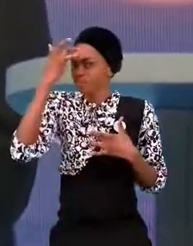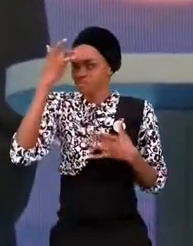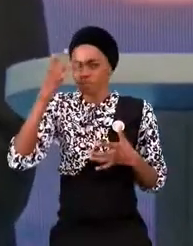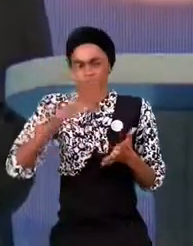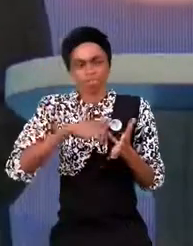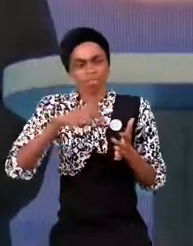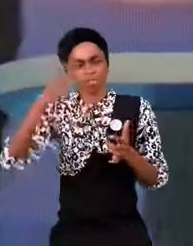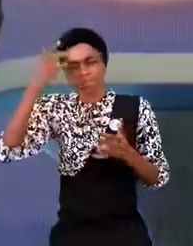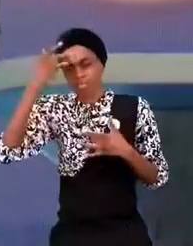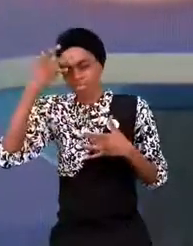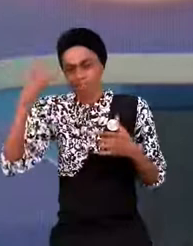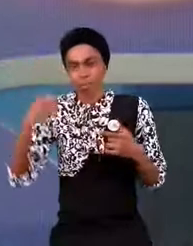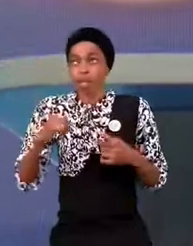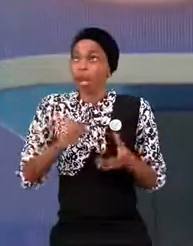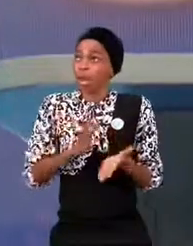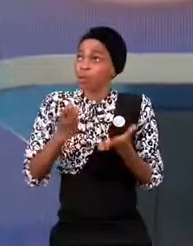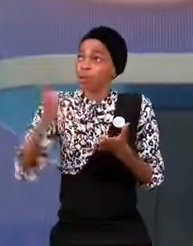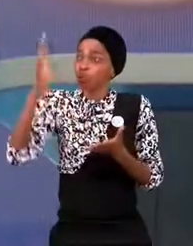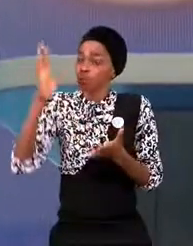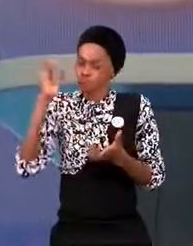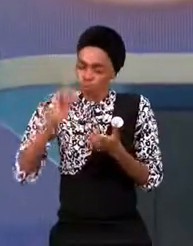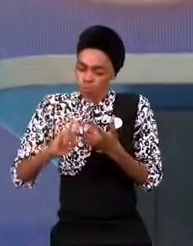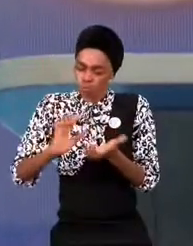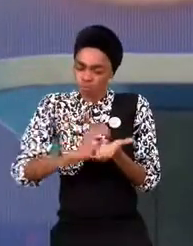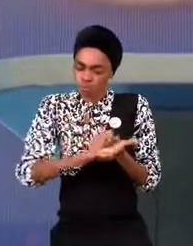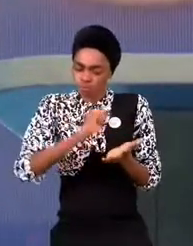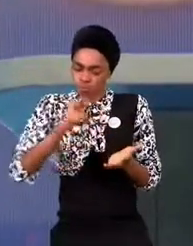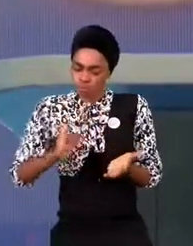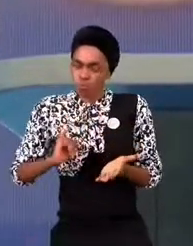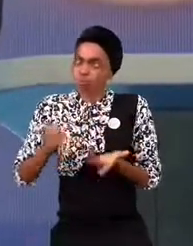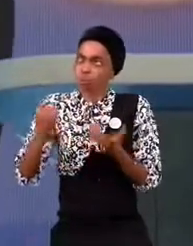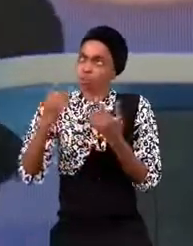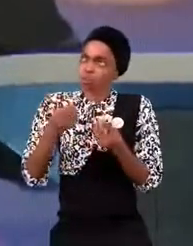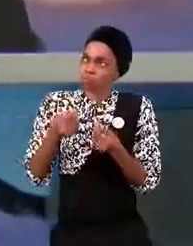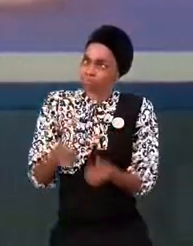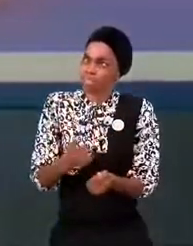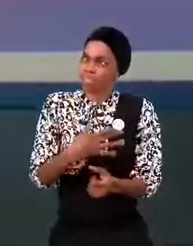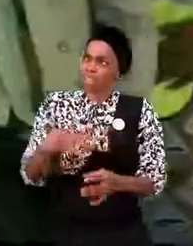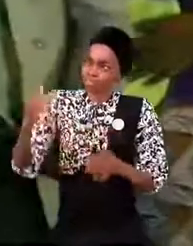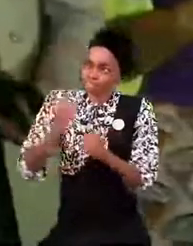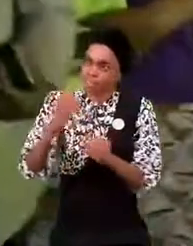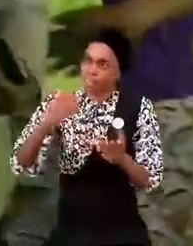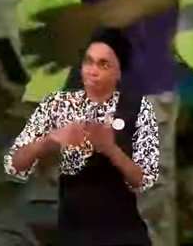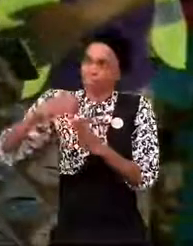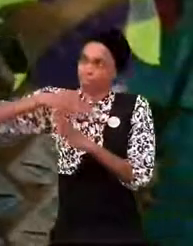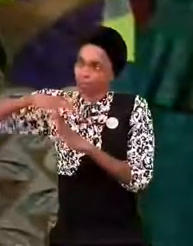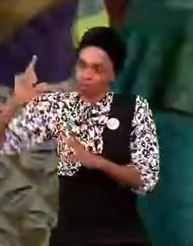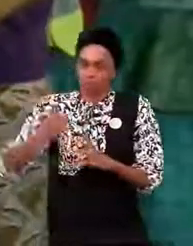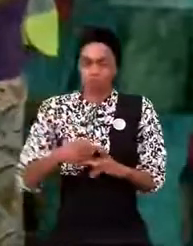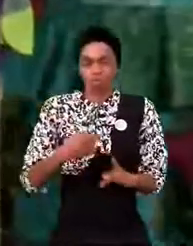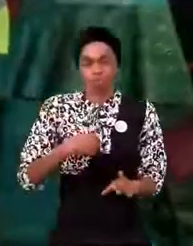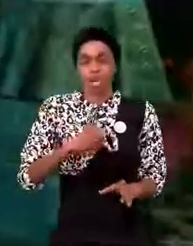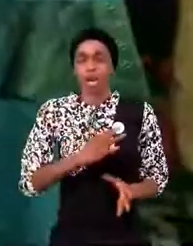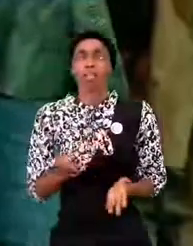vienne instantanément et porter tout de ma vie et tout enlever. Et il va le